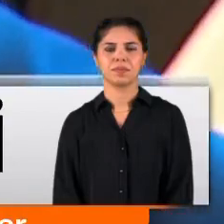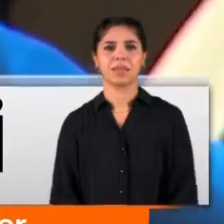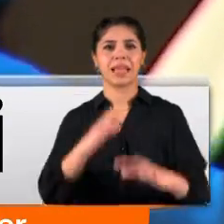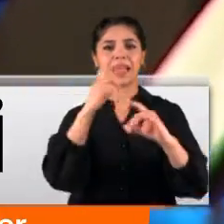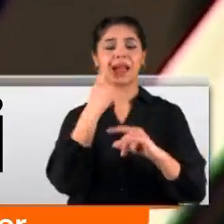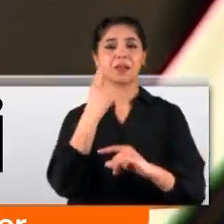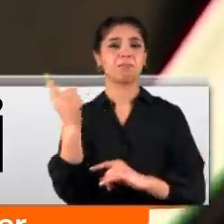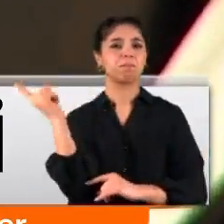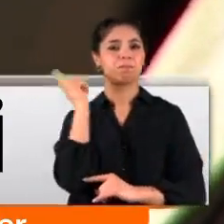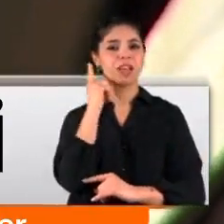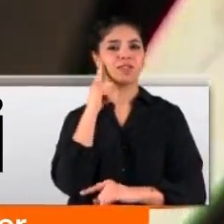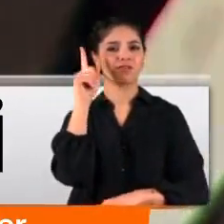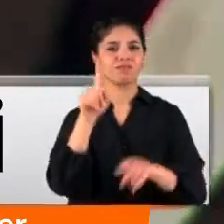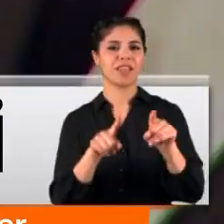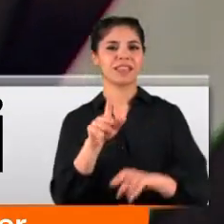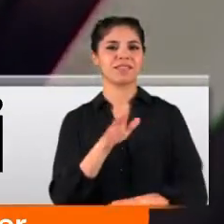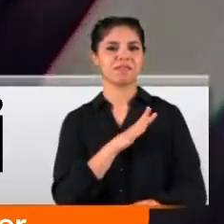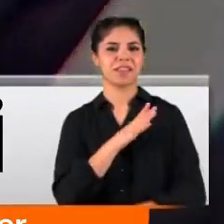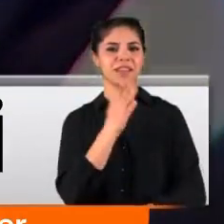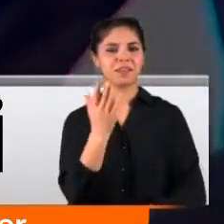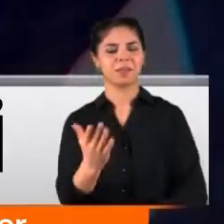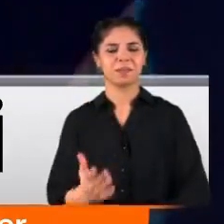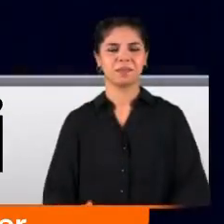Klarnetini konuşturanlar da vardı.